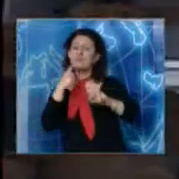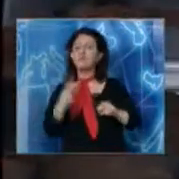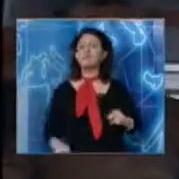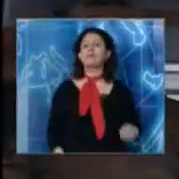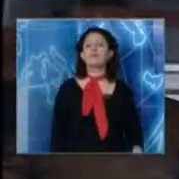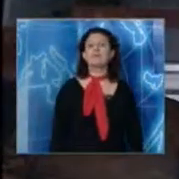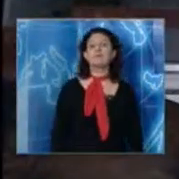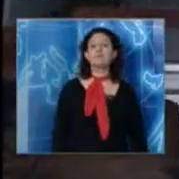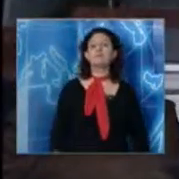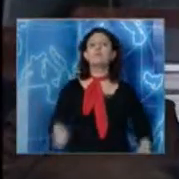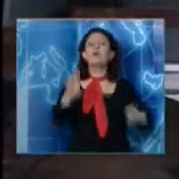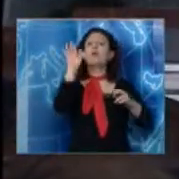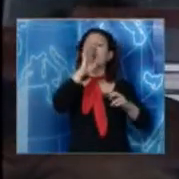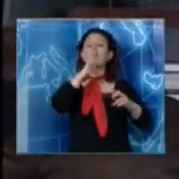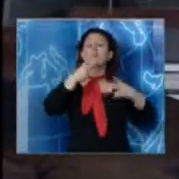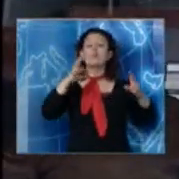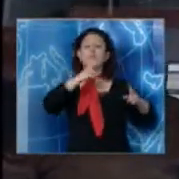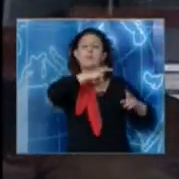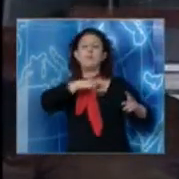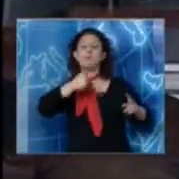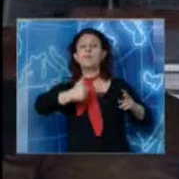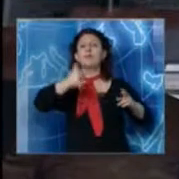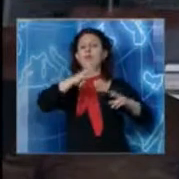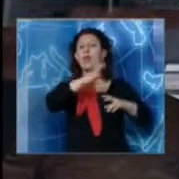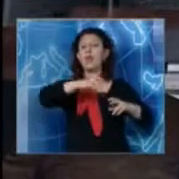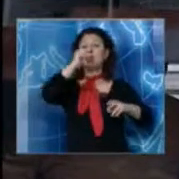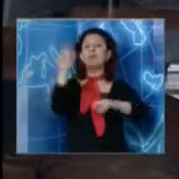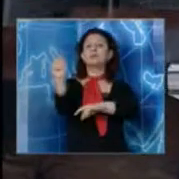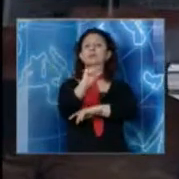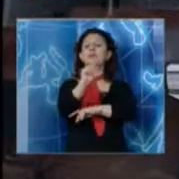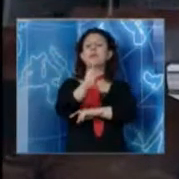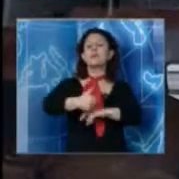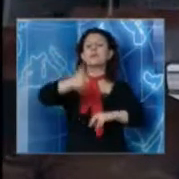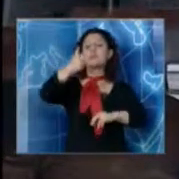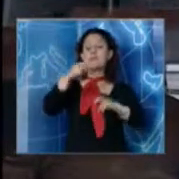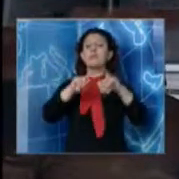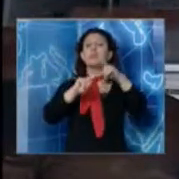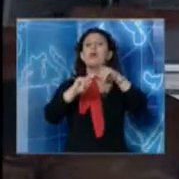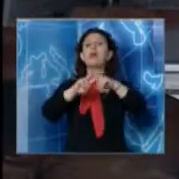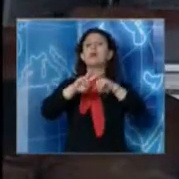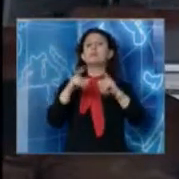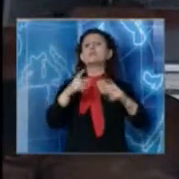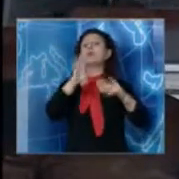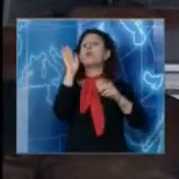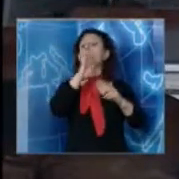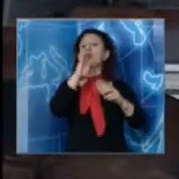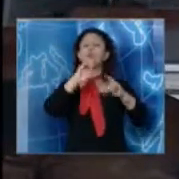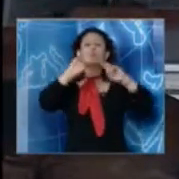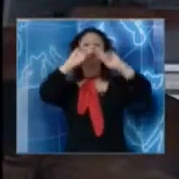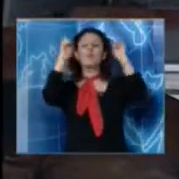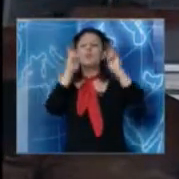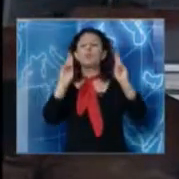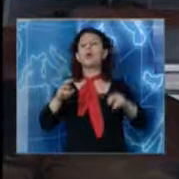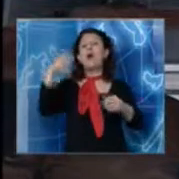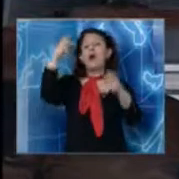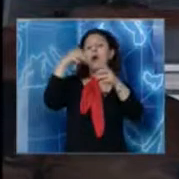oldu. Kocaeli Büyükşehir Belediyesi Genel Sekreter Yardımcısı Tahir Büyükakın, Kocaeli Uluslararası